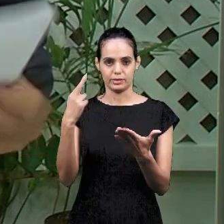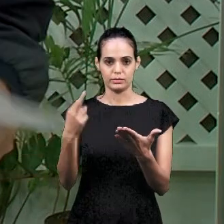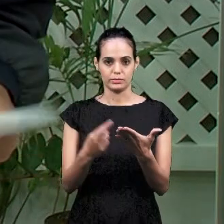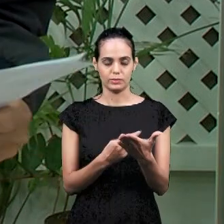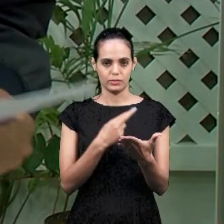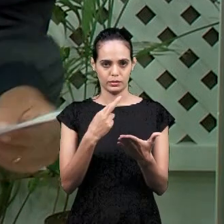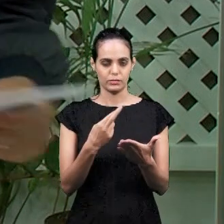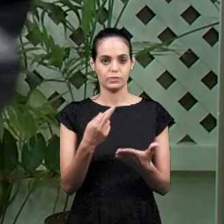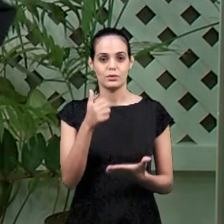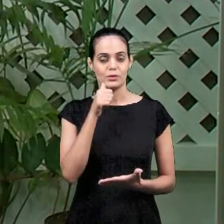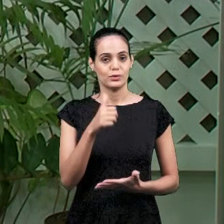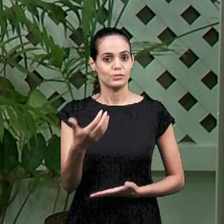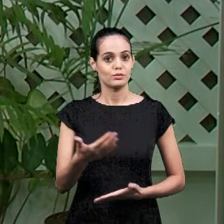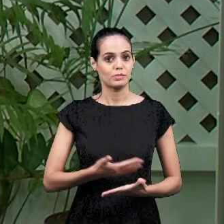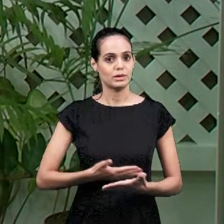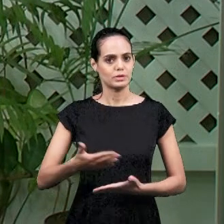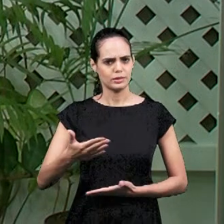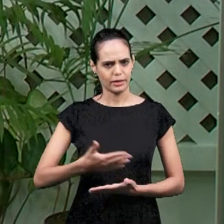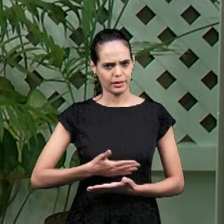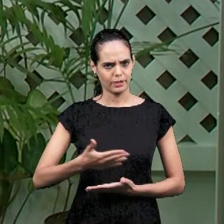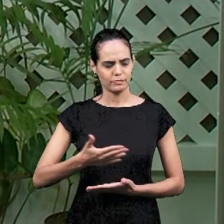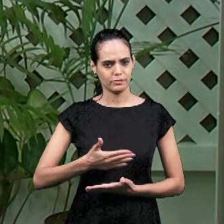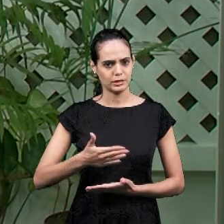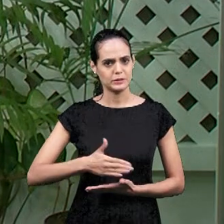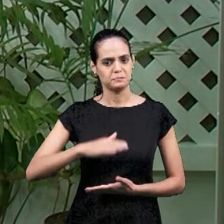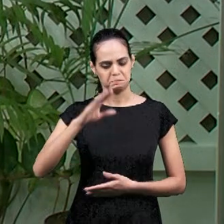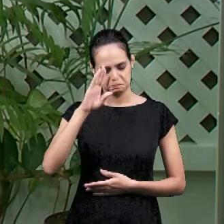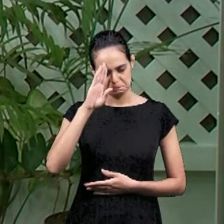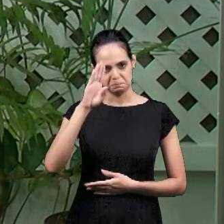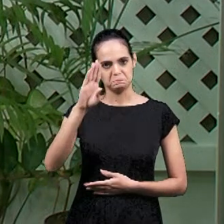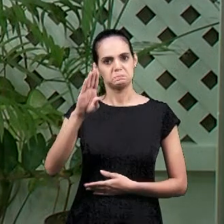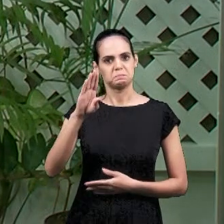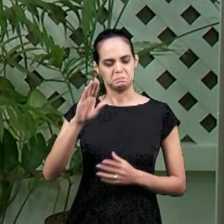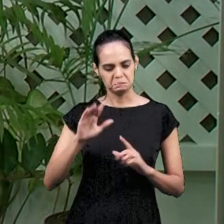Nous avons un rapport ici d'une sœur.